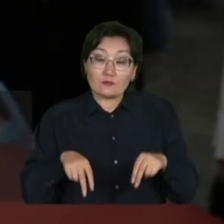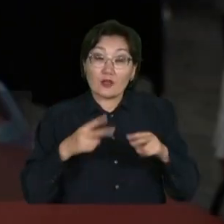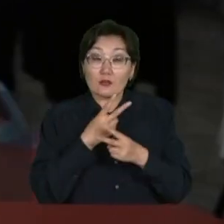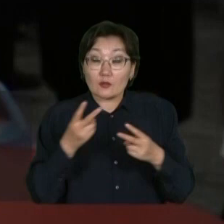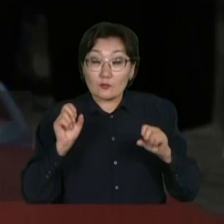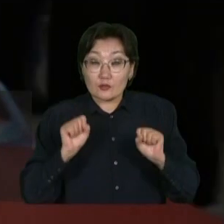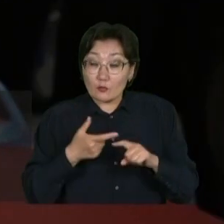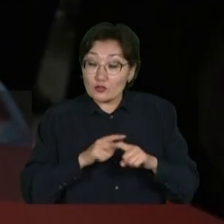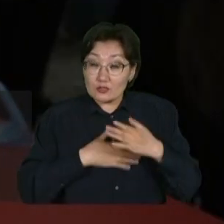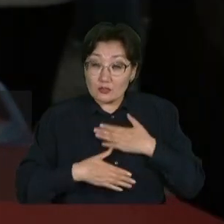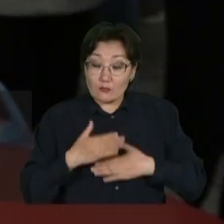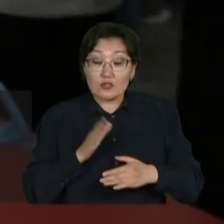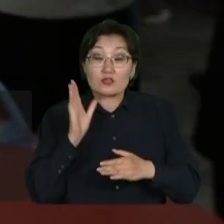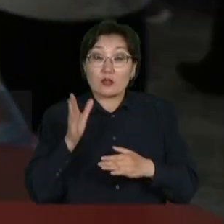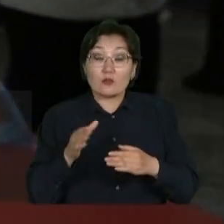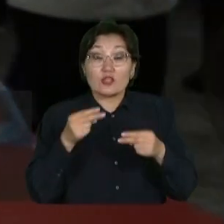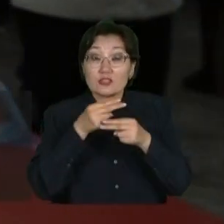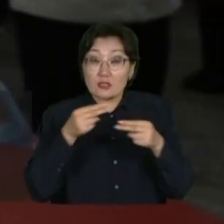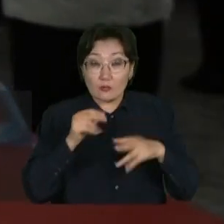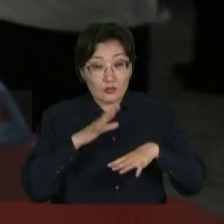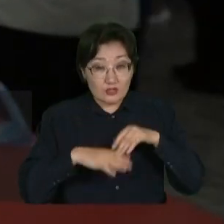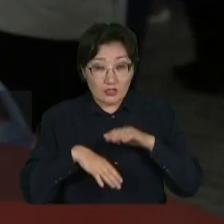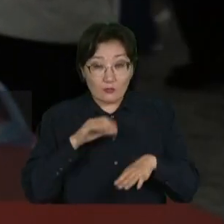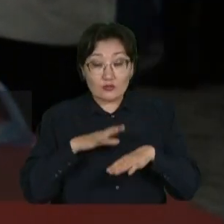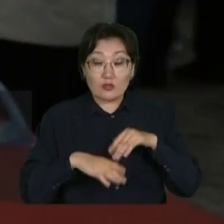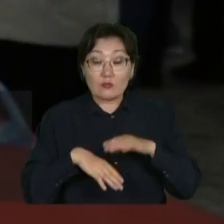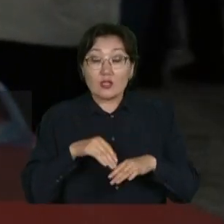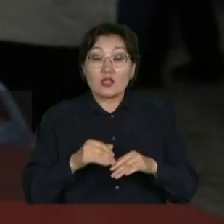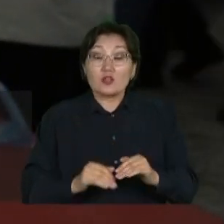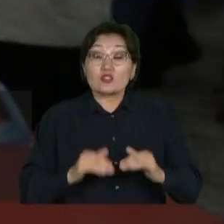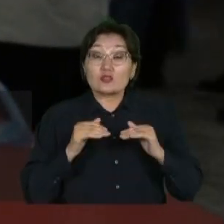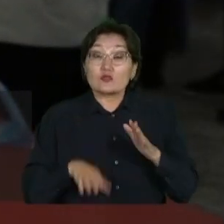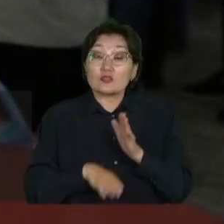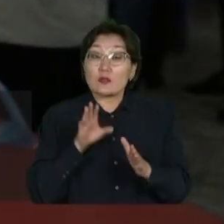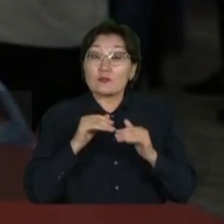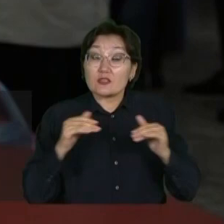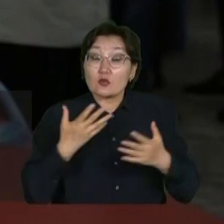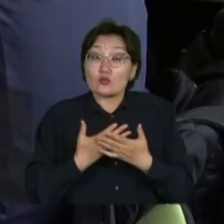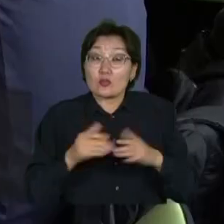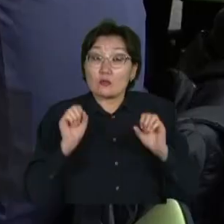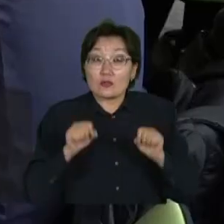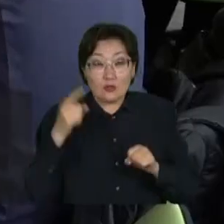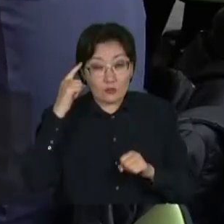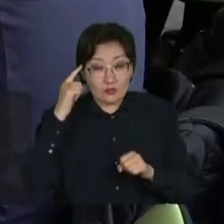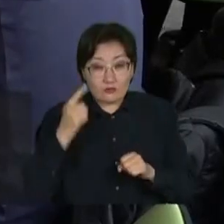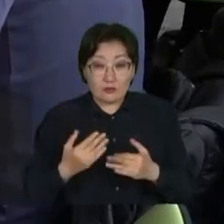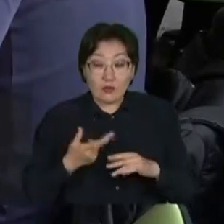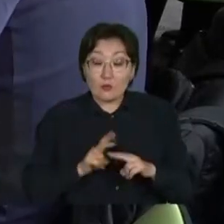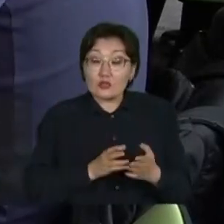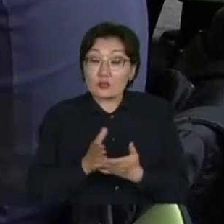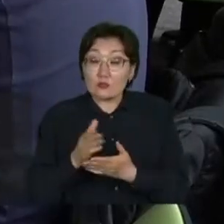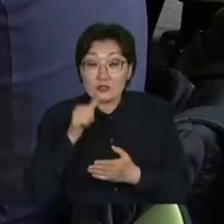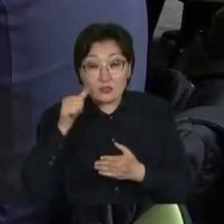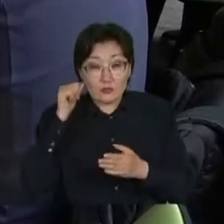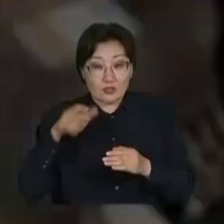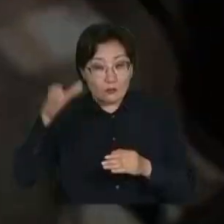алатынымызға қуаныштымыз. Келешекте теориялық және практикалық тәжірибемізді жақсы деңгейде көрсете аламыз деп ойлаймын. Айта кетсек, бұл бағытта былтыр